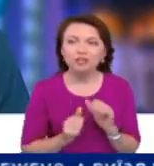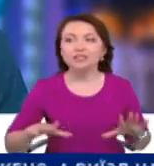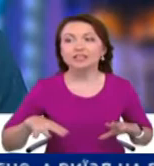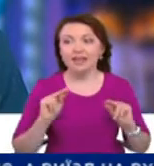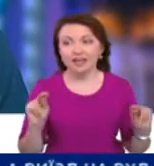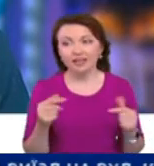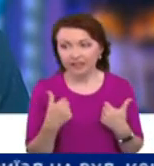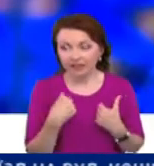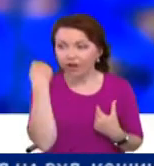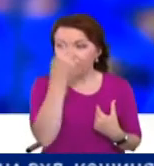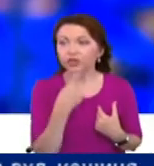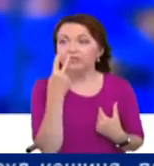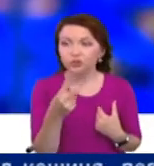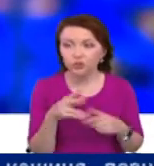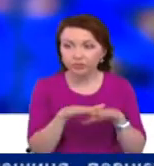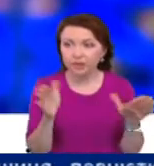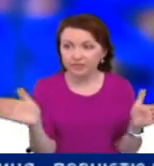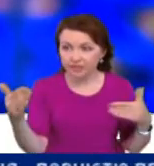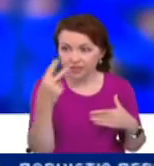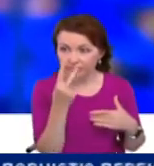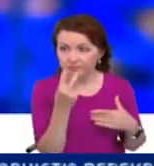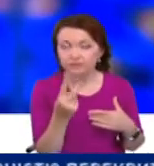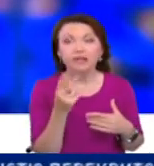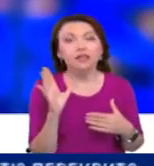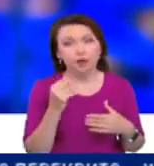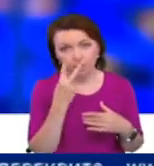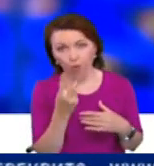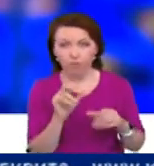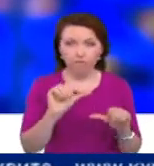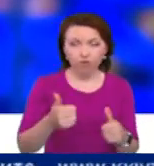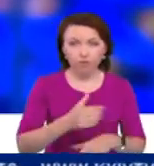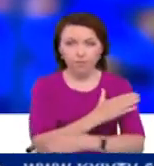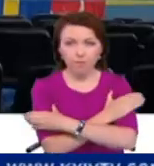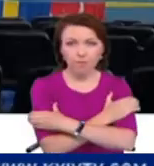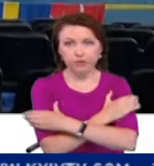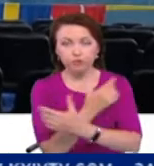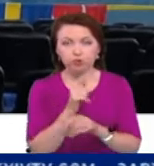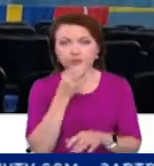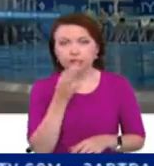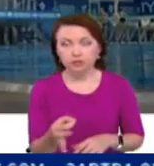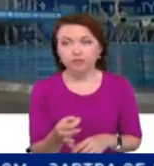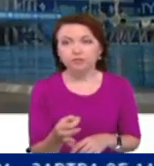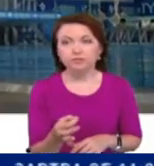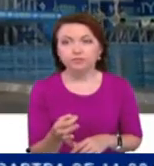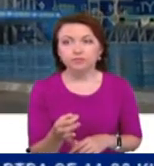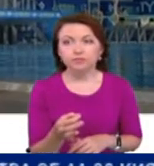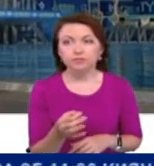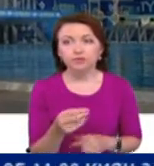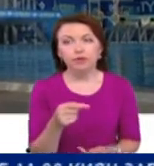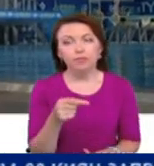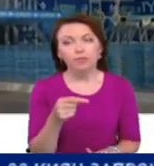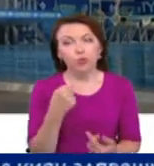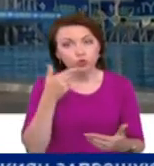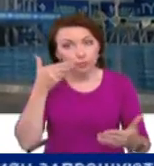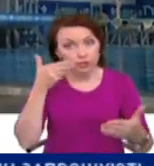вижу их в бассейне, я могу по форме, по мышцам уже сказать, например, подошел спортсмен к